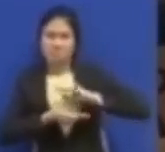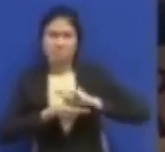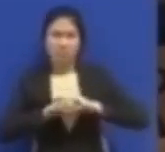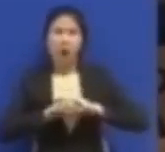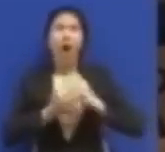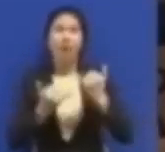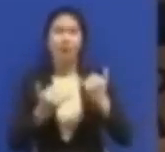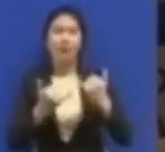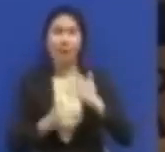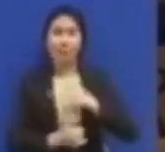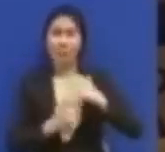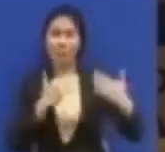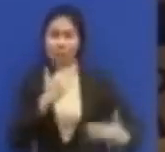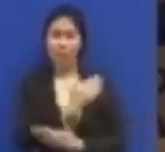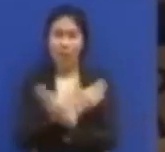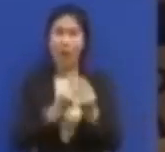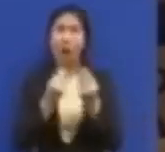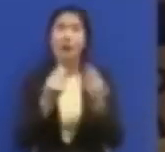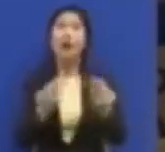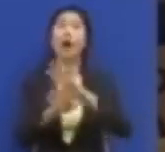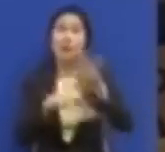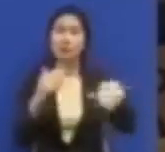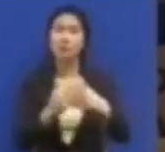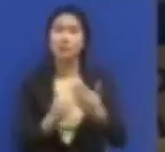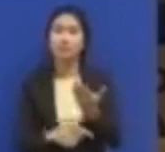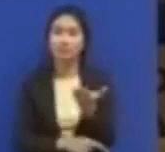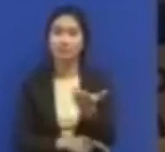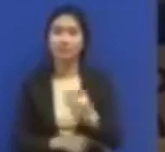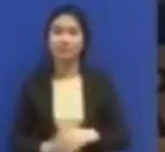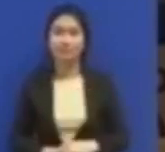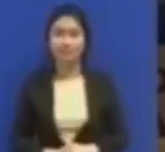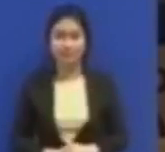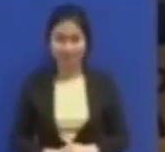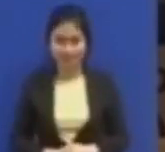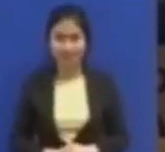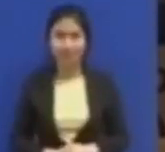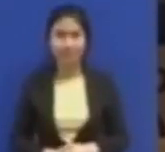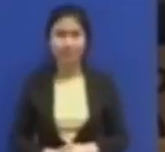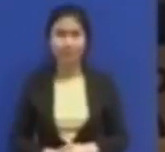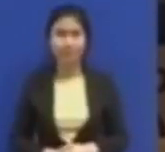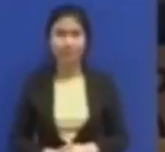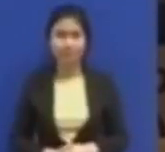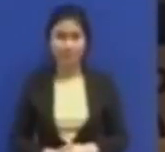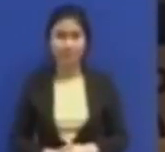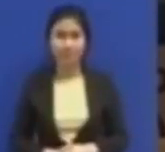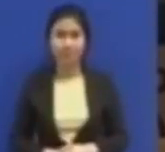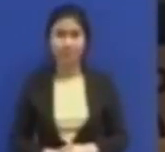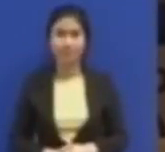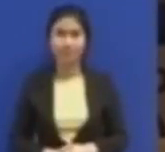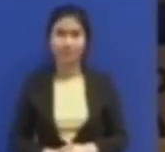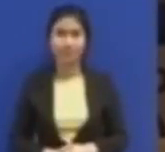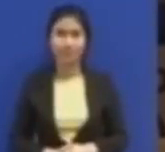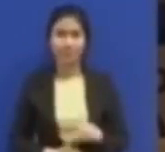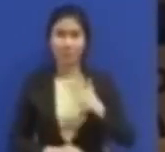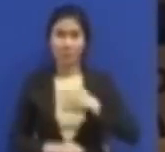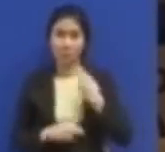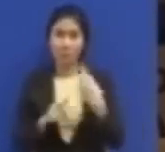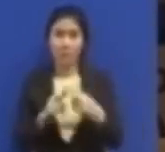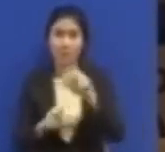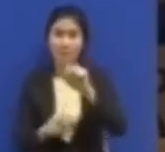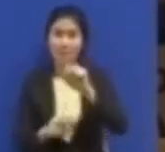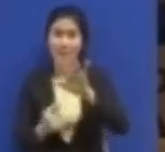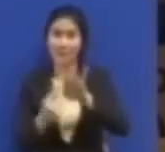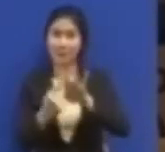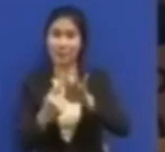ส ครับท่านประธานครับ เชิญ ท่านอนุญาตผมนะครับกระผมสุทินคลังแสงครับ